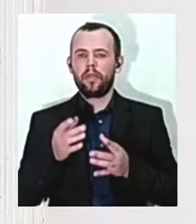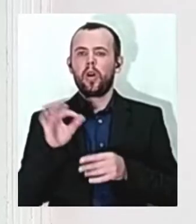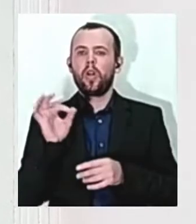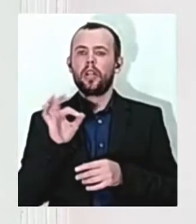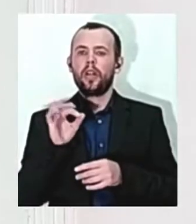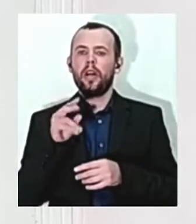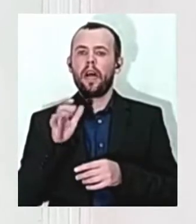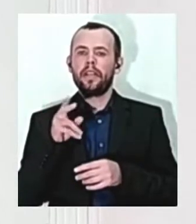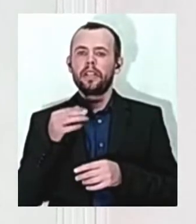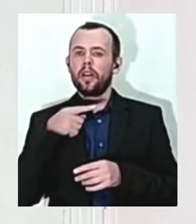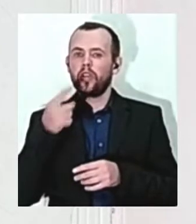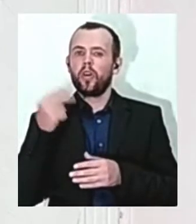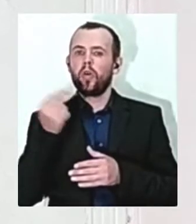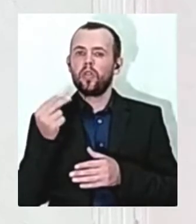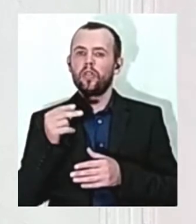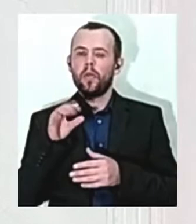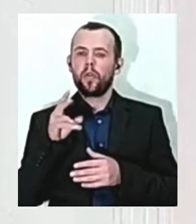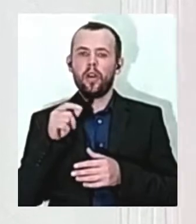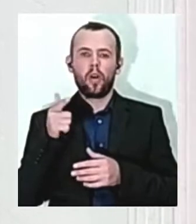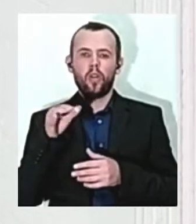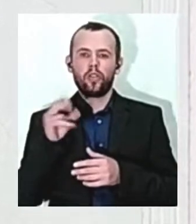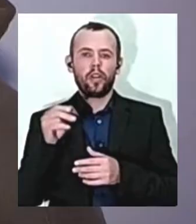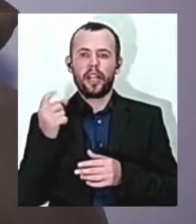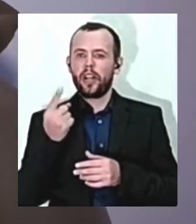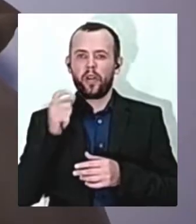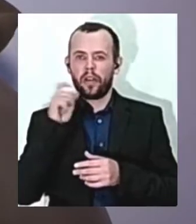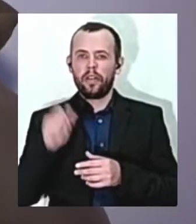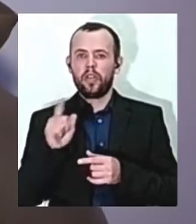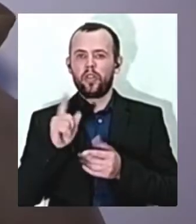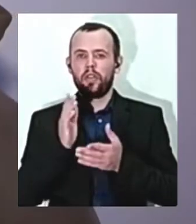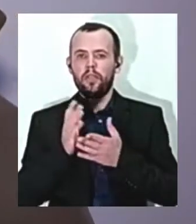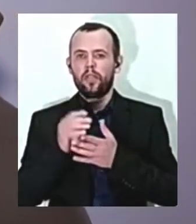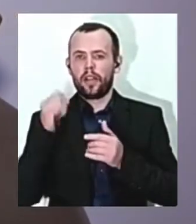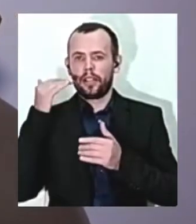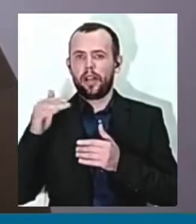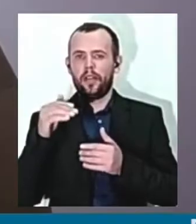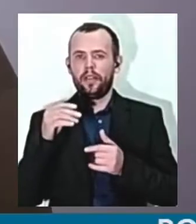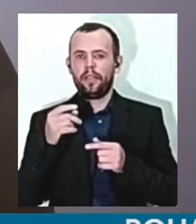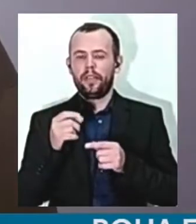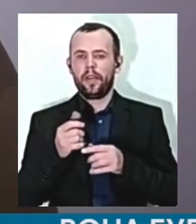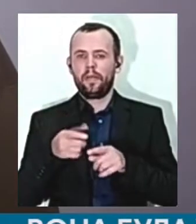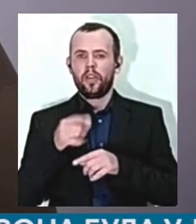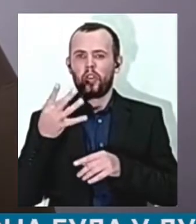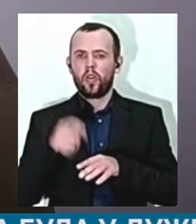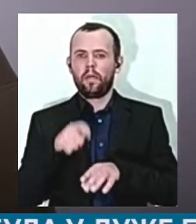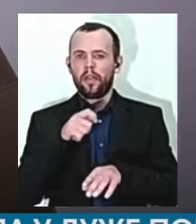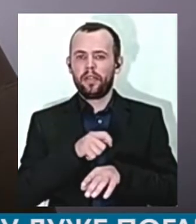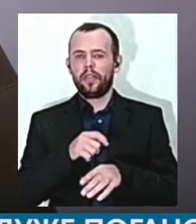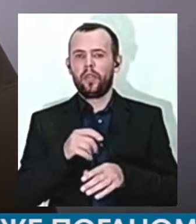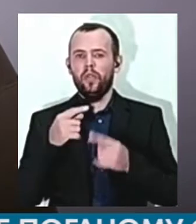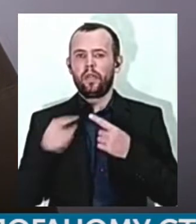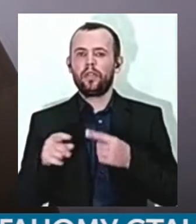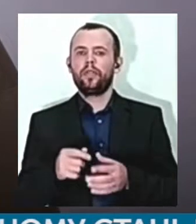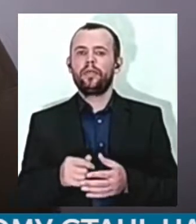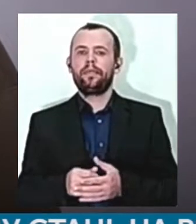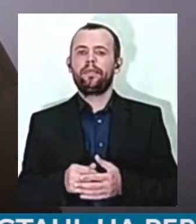полотно Гольдштейна єдине в Україні, що розміщене на стелі та має розмір більше 4 метрів у довжину. Вона була в дуже печальному, дуже